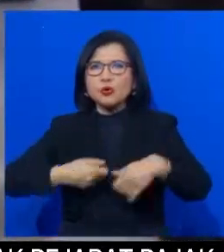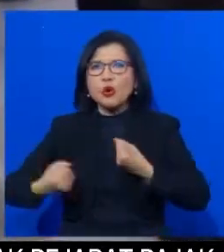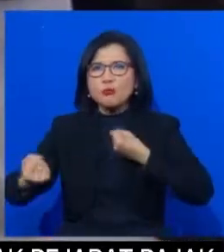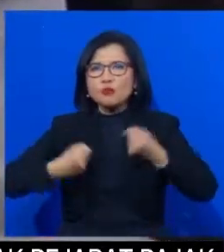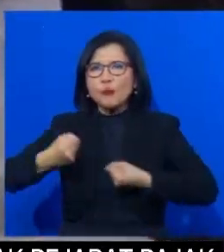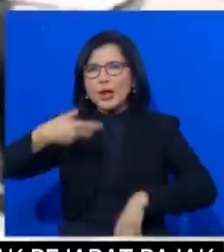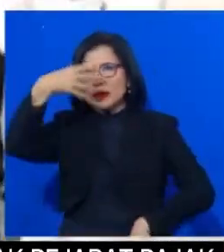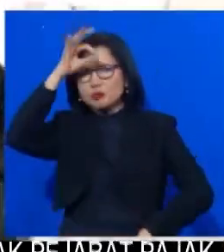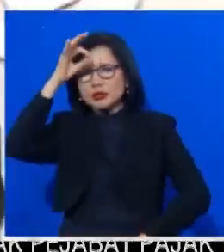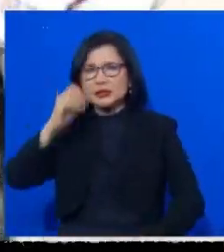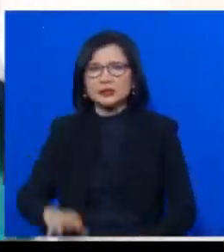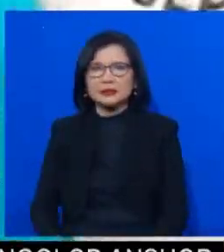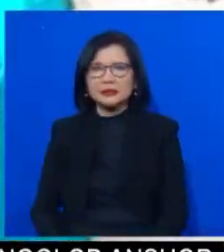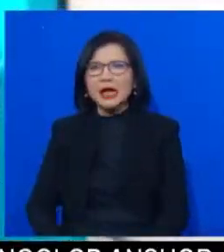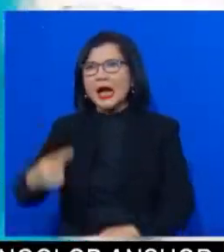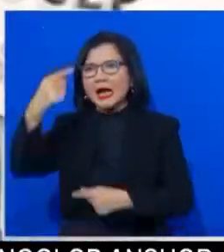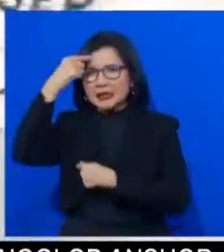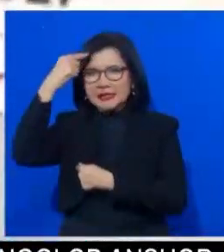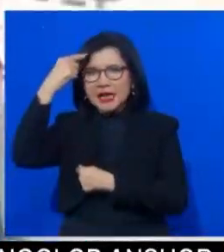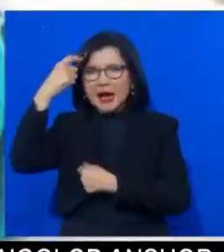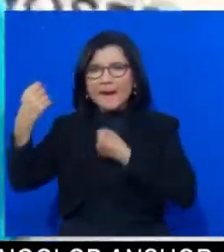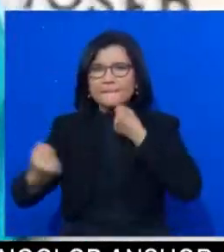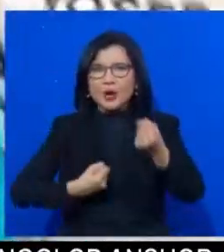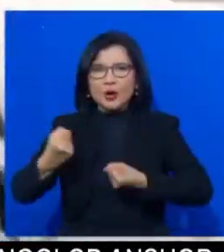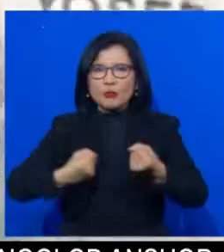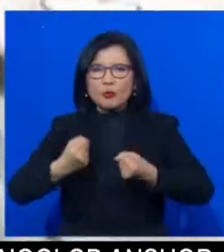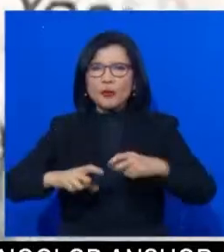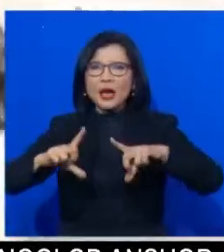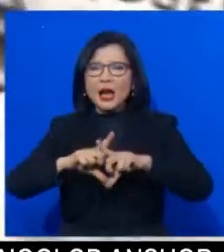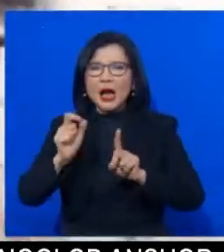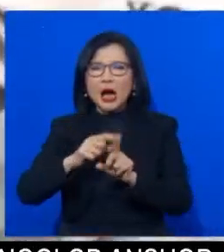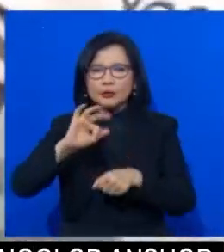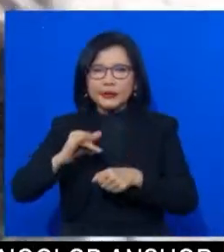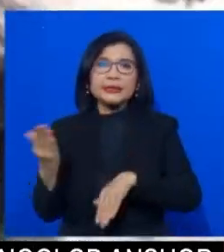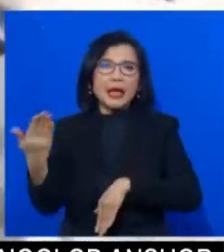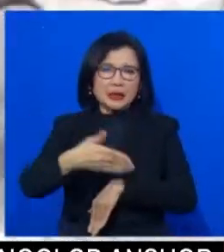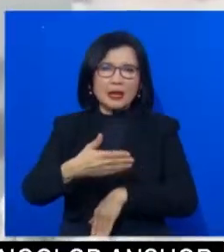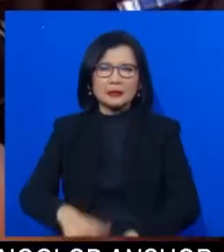lalu. Tersangka yang mengendarai mobil Audi, Sugeng Guruh Gautama, dihadirkan.